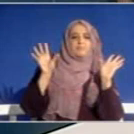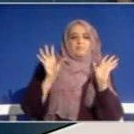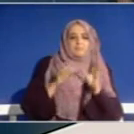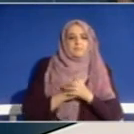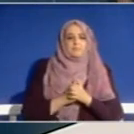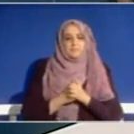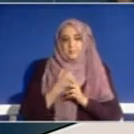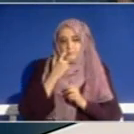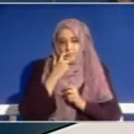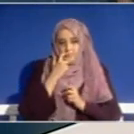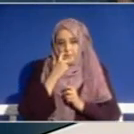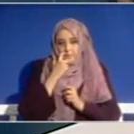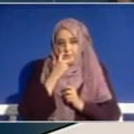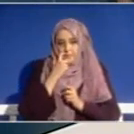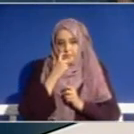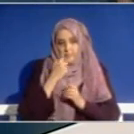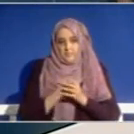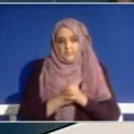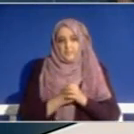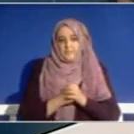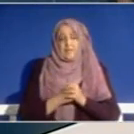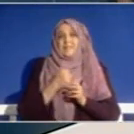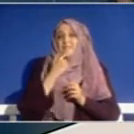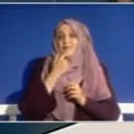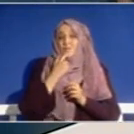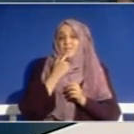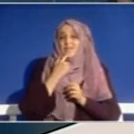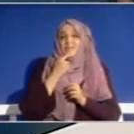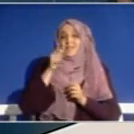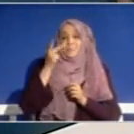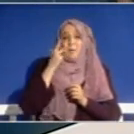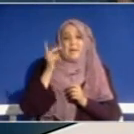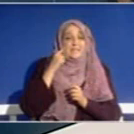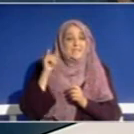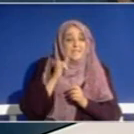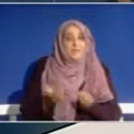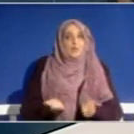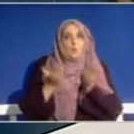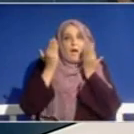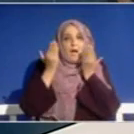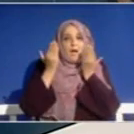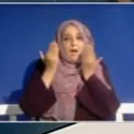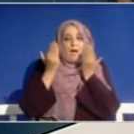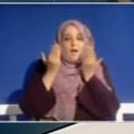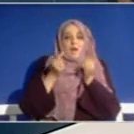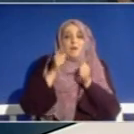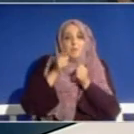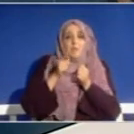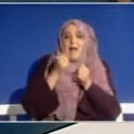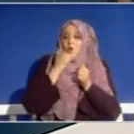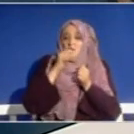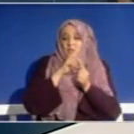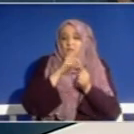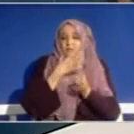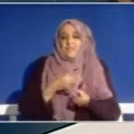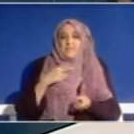صح. فإذا الله حري بأن يجيب دعوة أبيكم لحاجتين، لكونه أبا ولكونه مظلوما. مظلوما